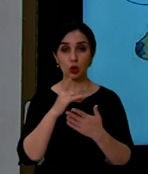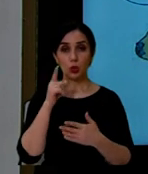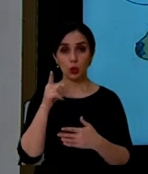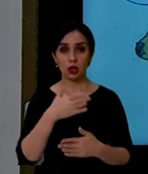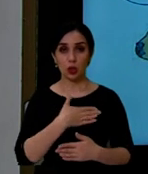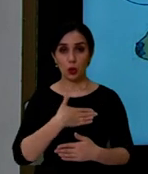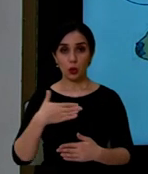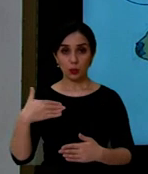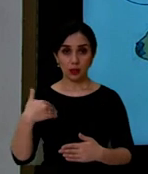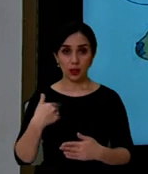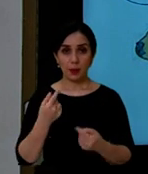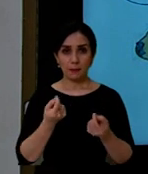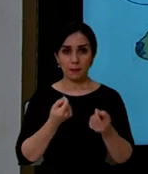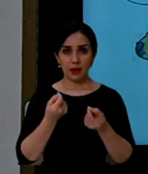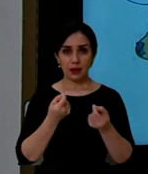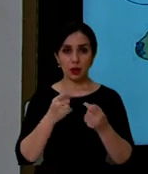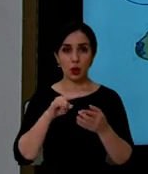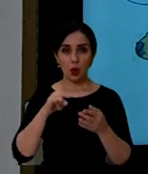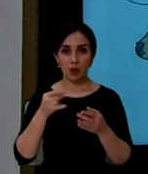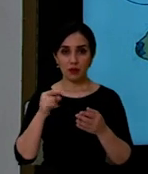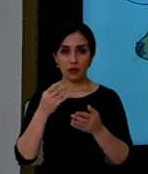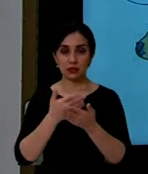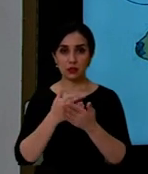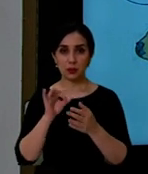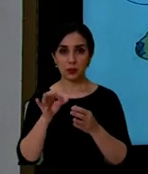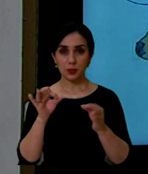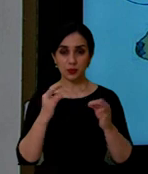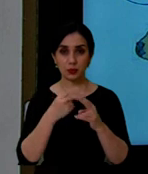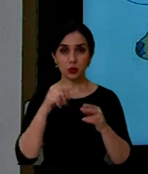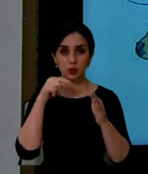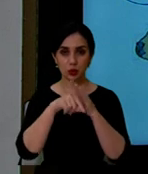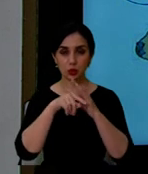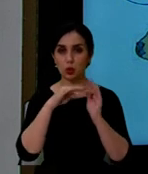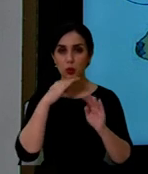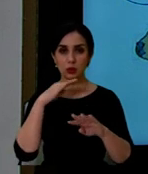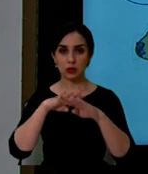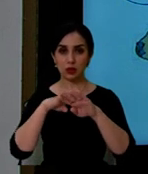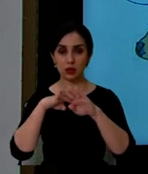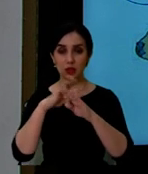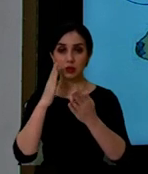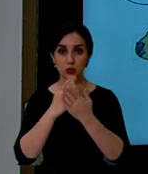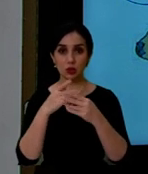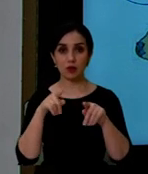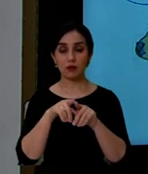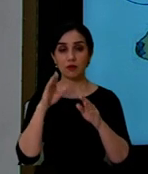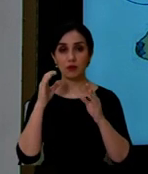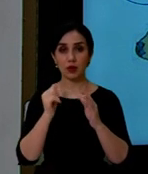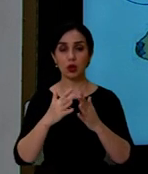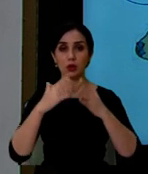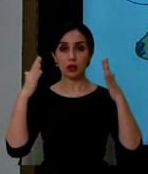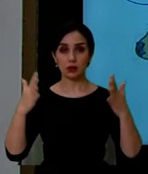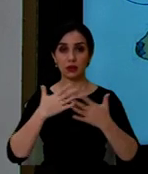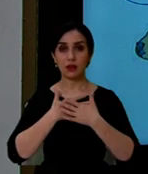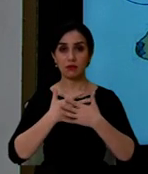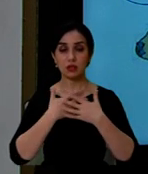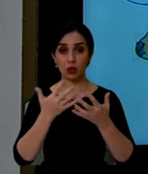Ularning o'pkalari mayda, g'ovaksimon, ko'p sonli ichki katakchalarga ega va katta nafas